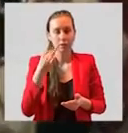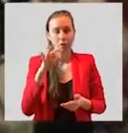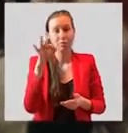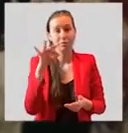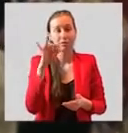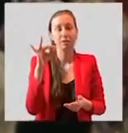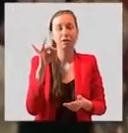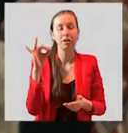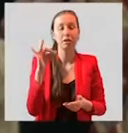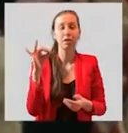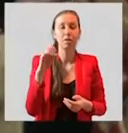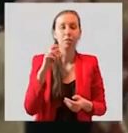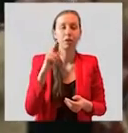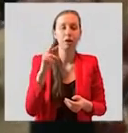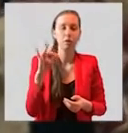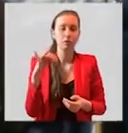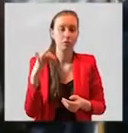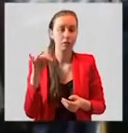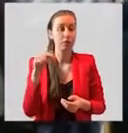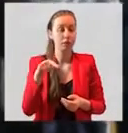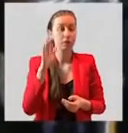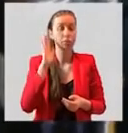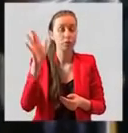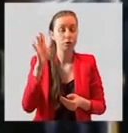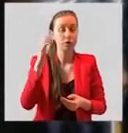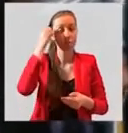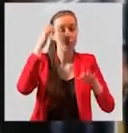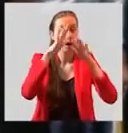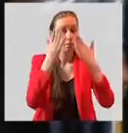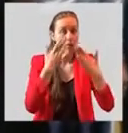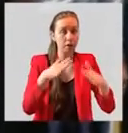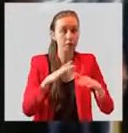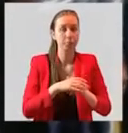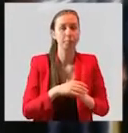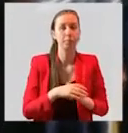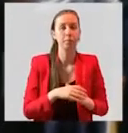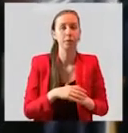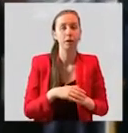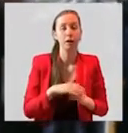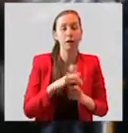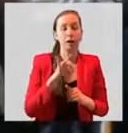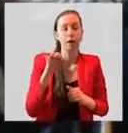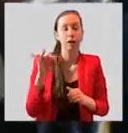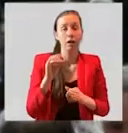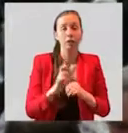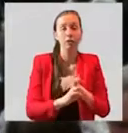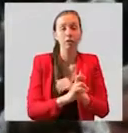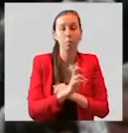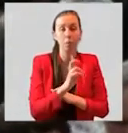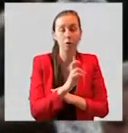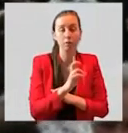Ювеналия. Такой вот будет здесь 50-метровая белокаменная звонница. Поминальный